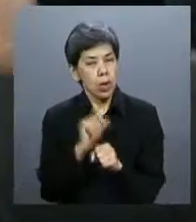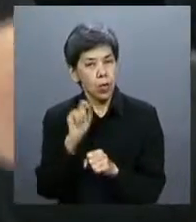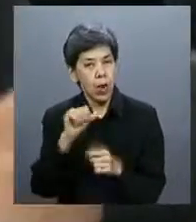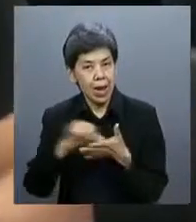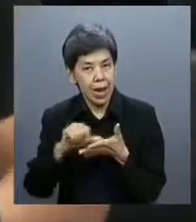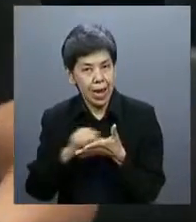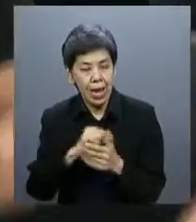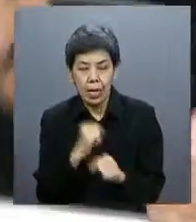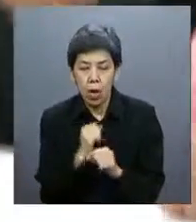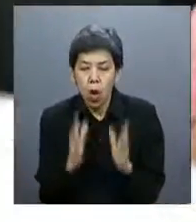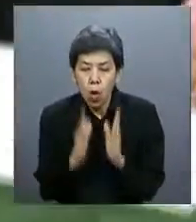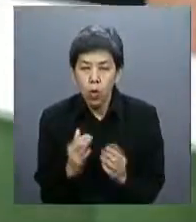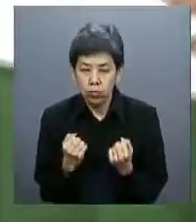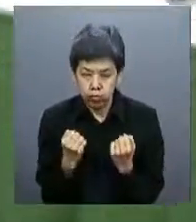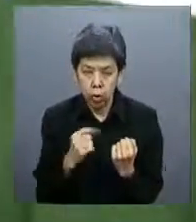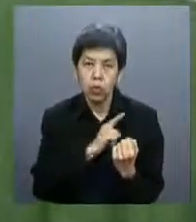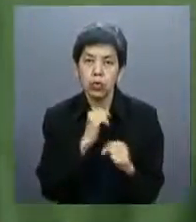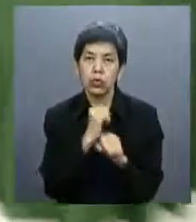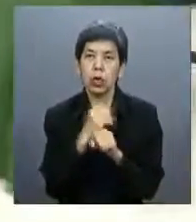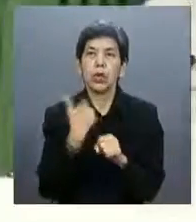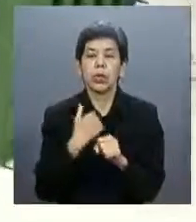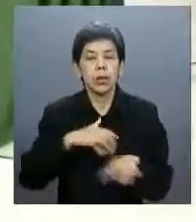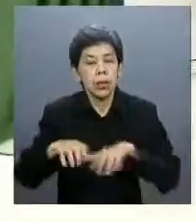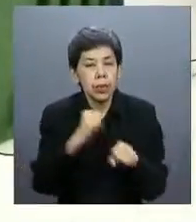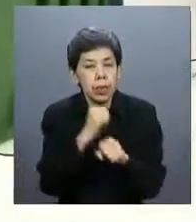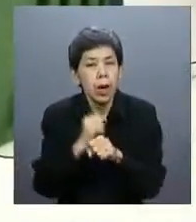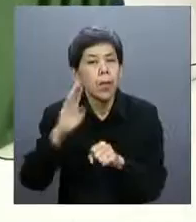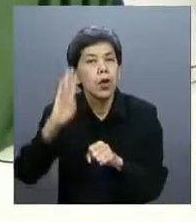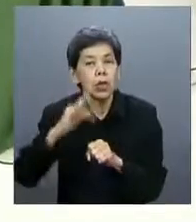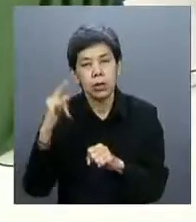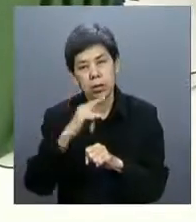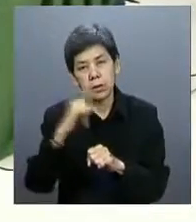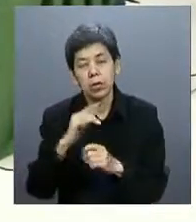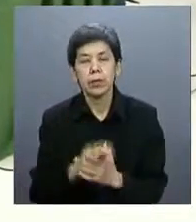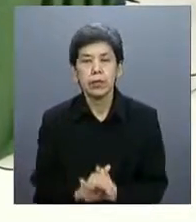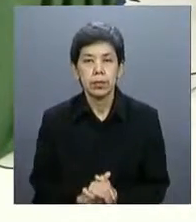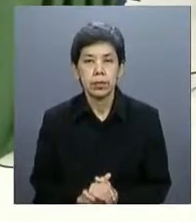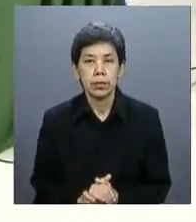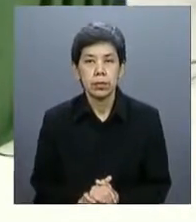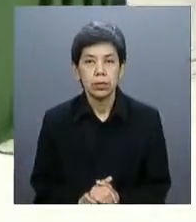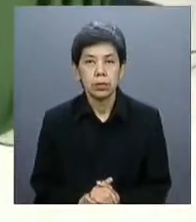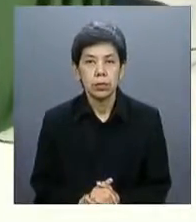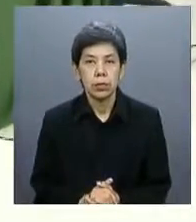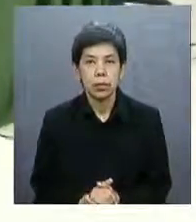ขก็คือการขาดแคลนนักบินและปัญหาการบริหารจัดการของสายการบินเอง